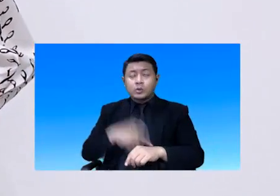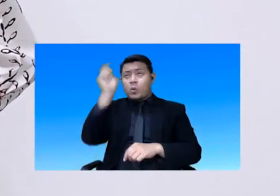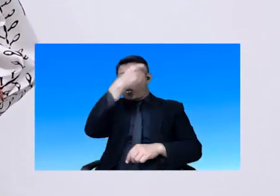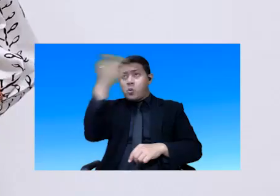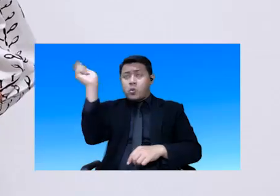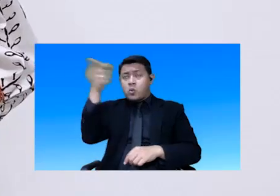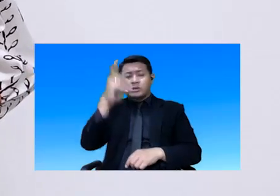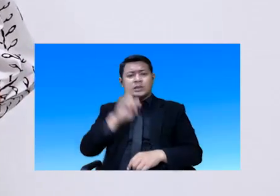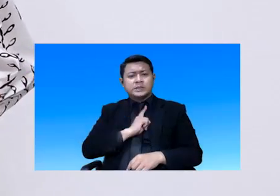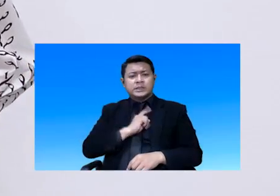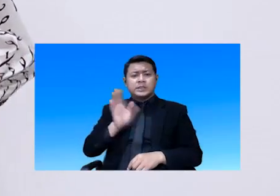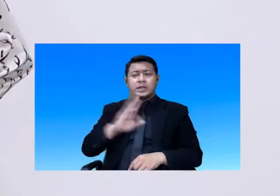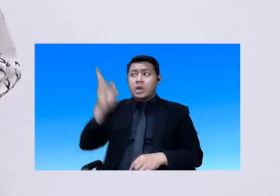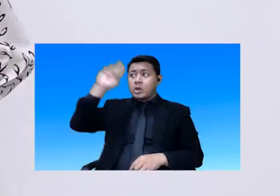sendiri.